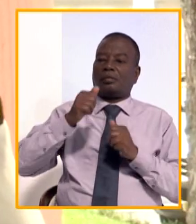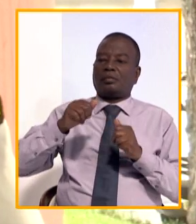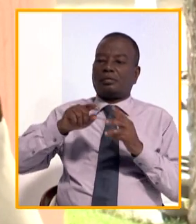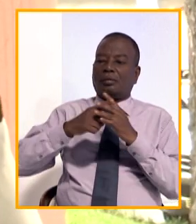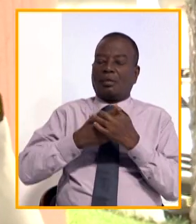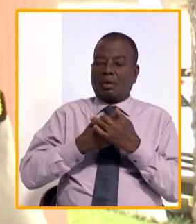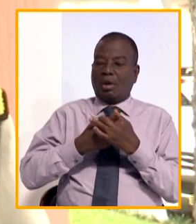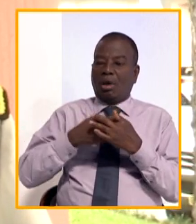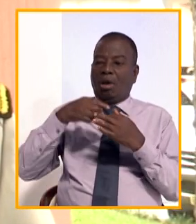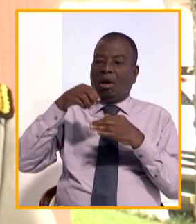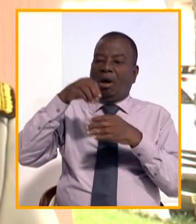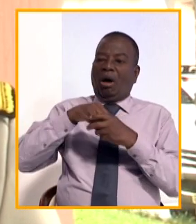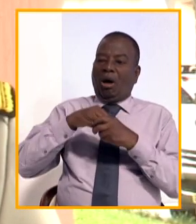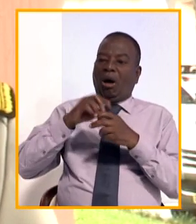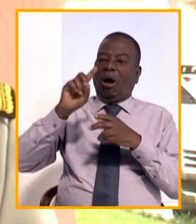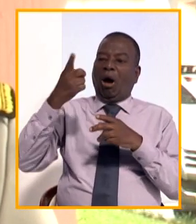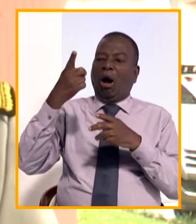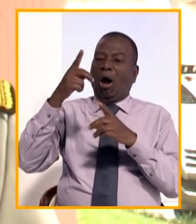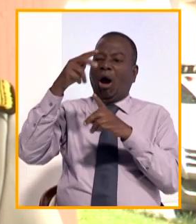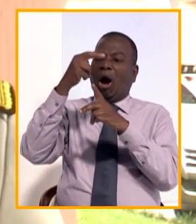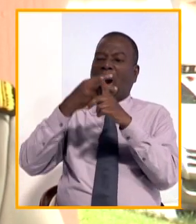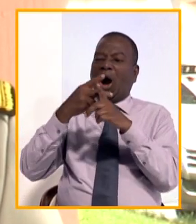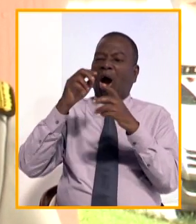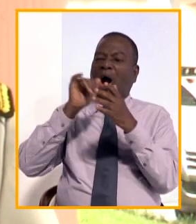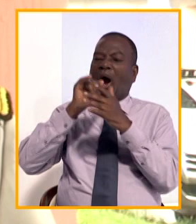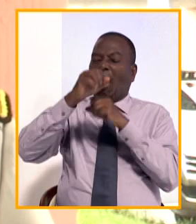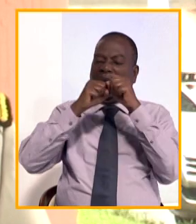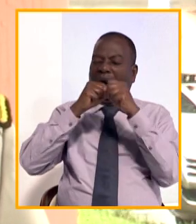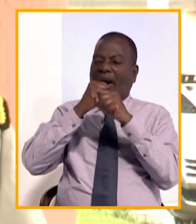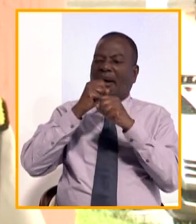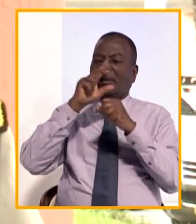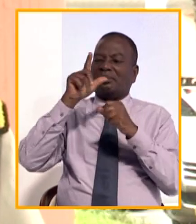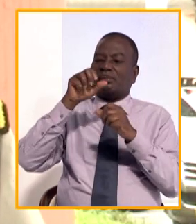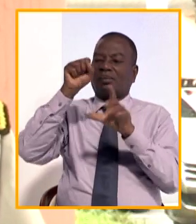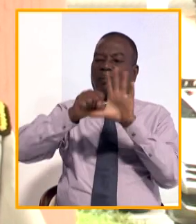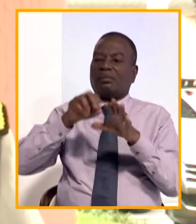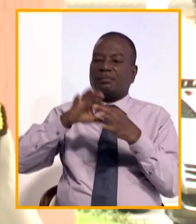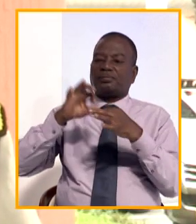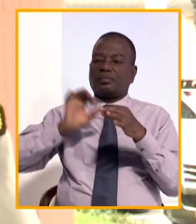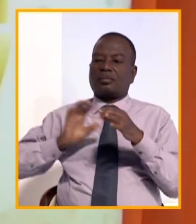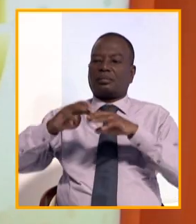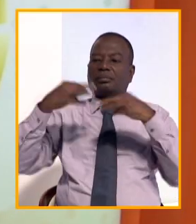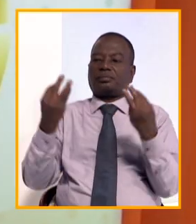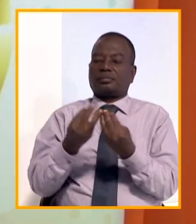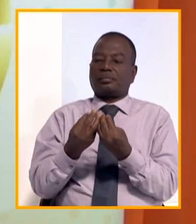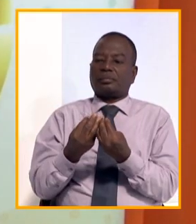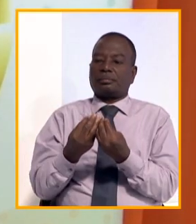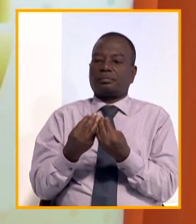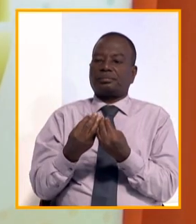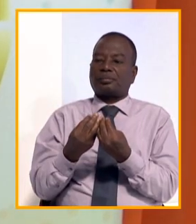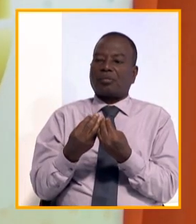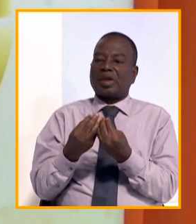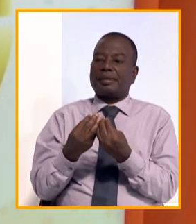démarrer également dans le courant du premier trimestre de cette année le siège de notre mutuelle. La